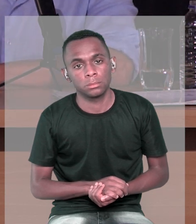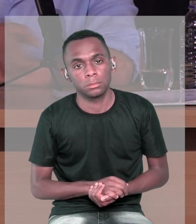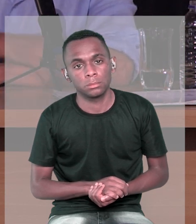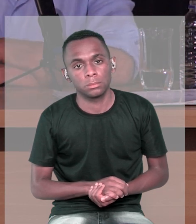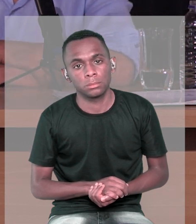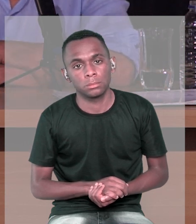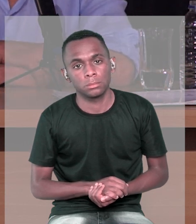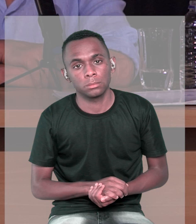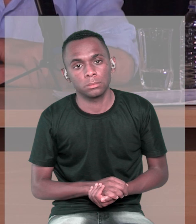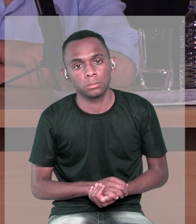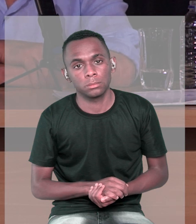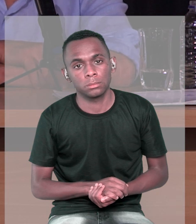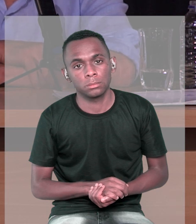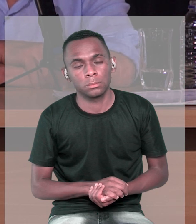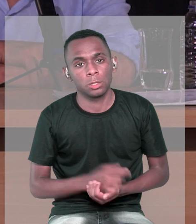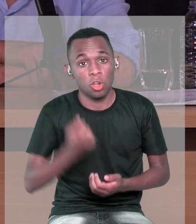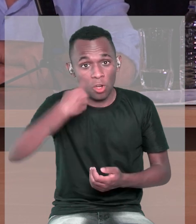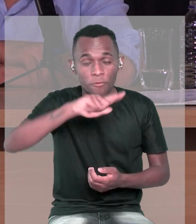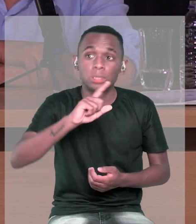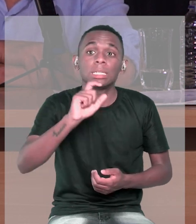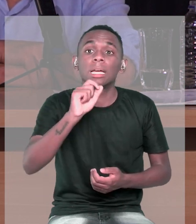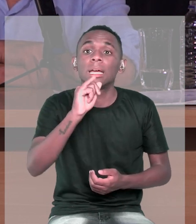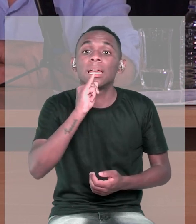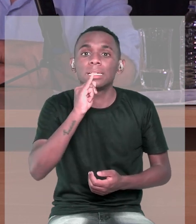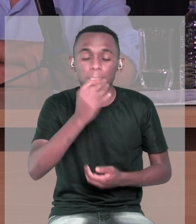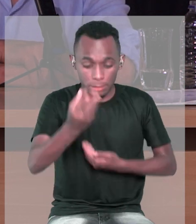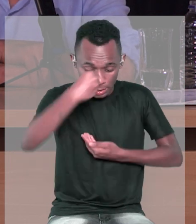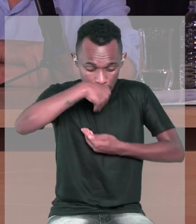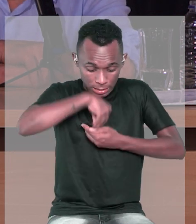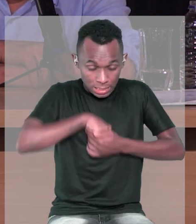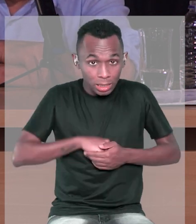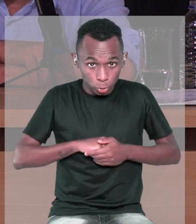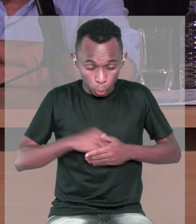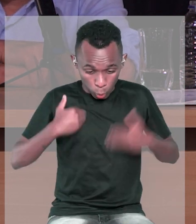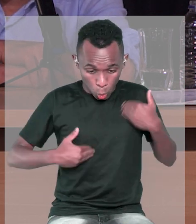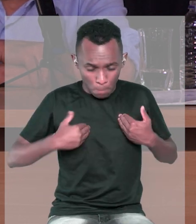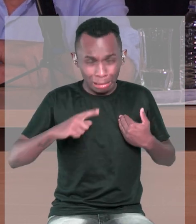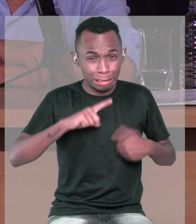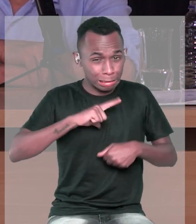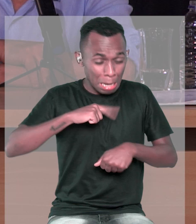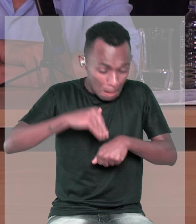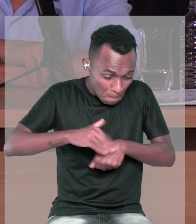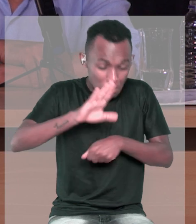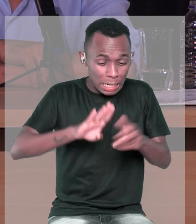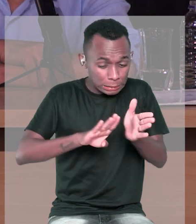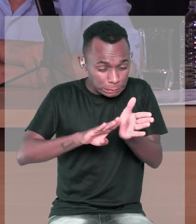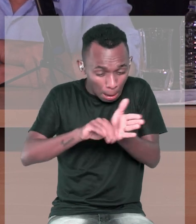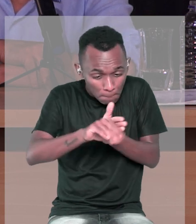qui composent votre corps. Vocês têm no corpo mais bactérias do que vocês têm célula compondo o corpo de vocês. O que